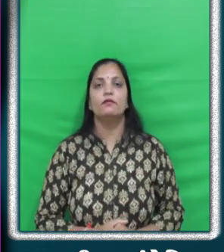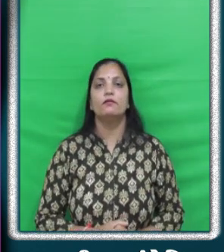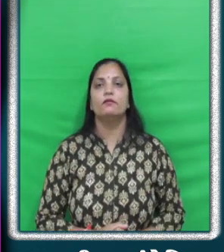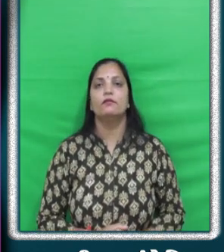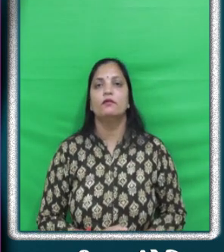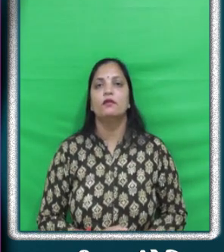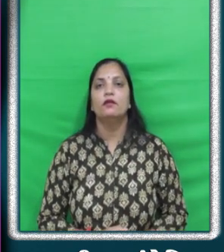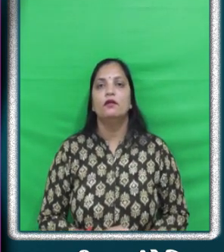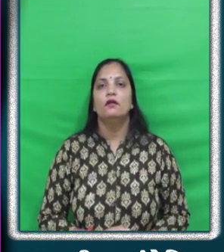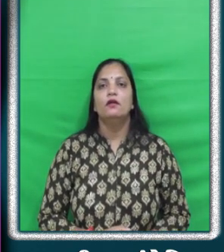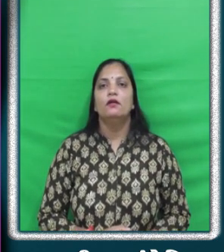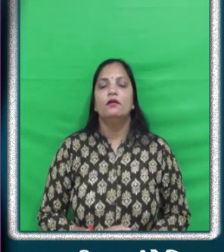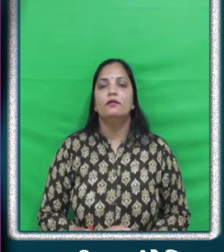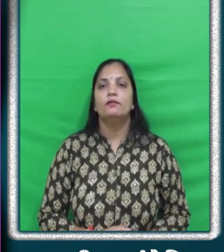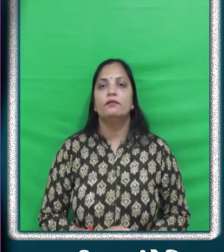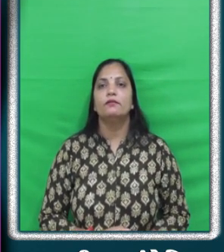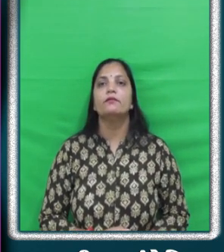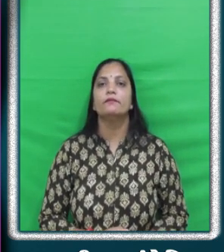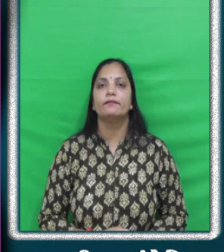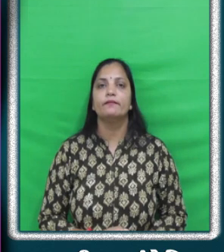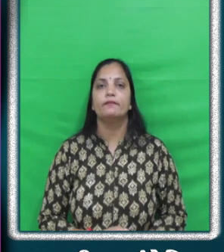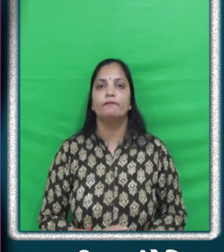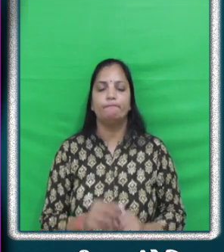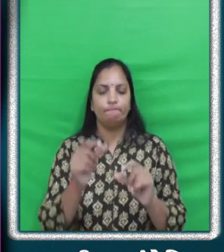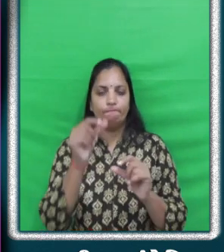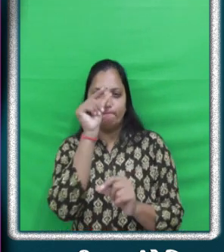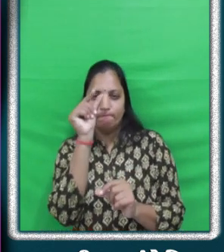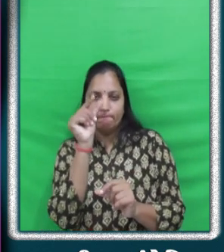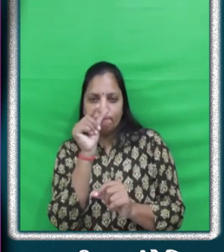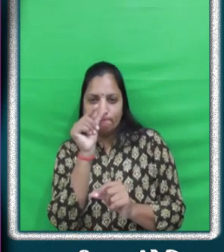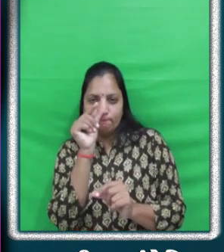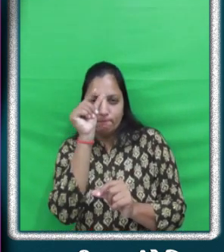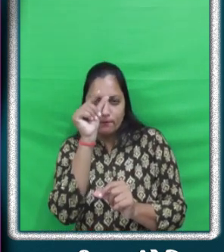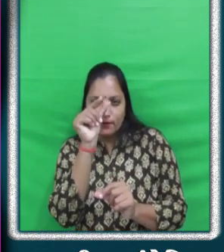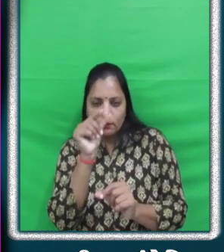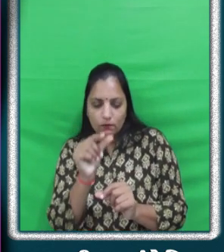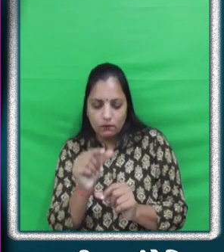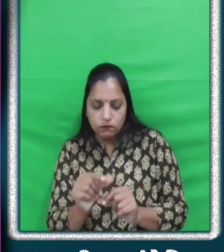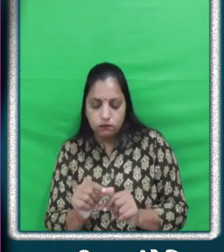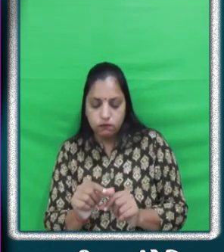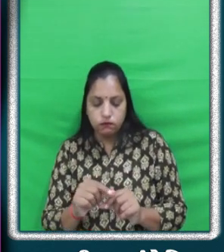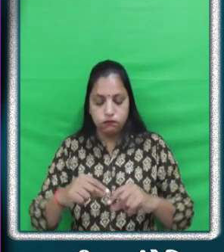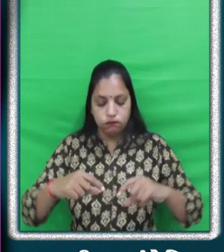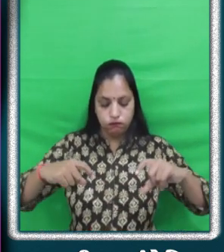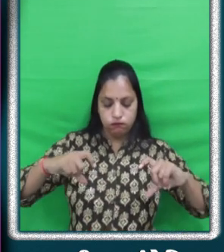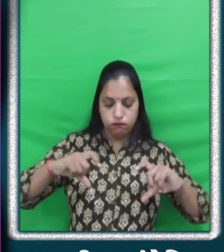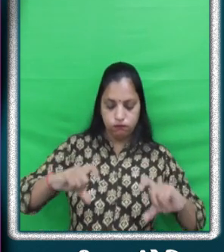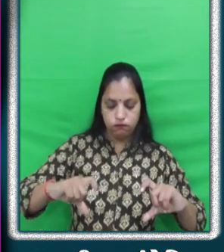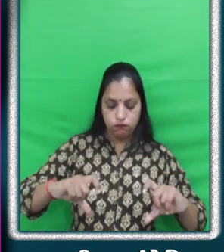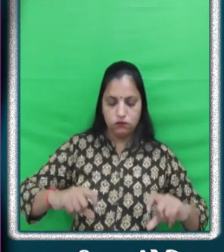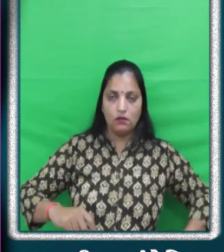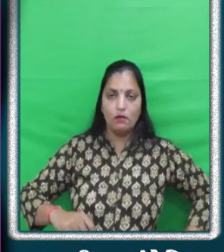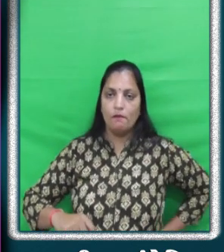મૂત્રપિંડ જે ઉદરમાં કરોડ સ્તંભની, ઉદર પ્રદેશ જે આવેલો છે આપણો, તેમાં કરોડ સ્તંભની કશેરુકાઓની પાર્શ્વ